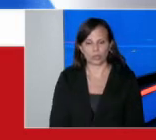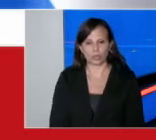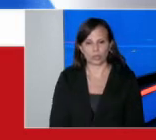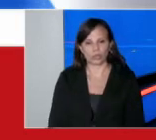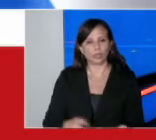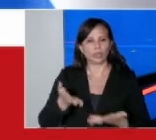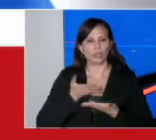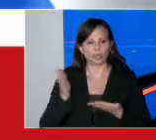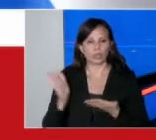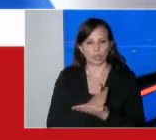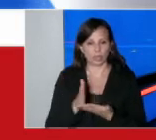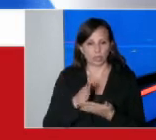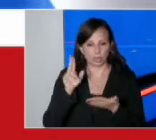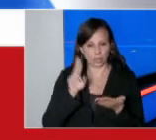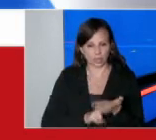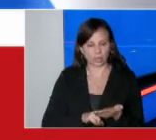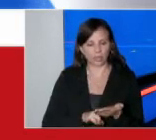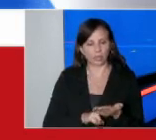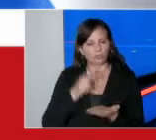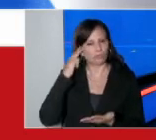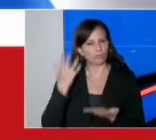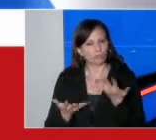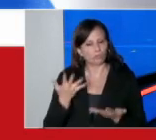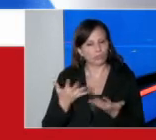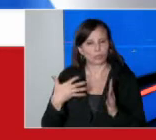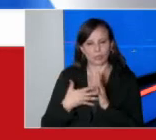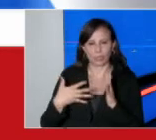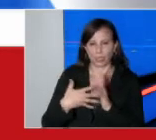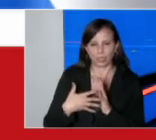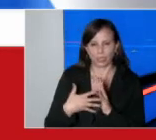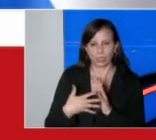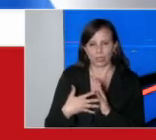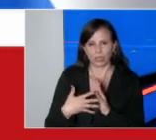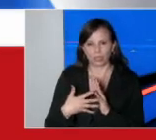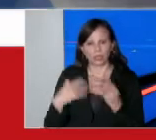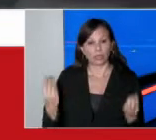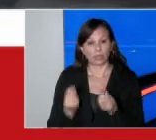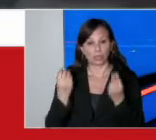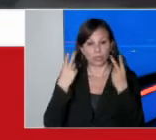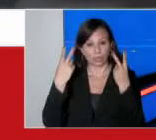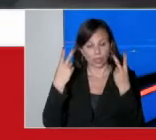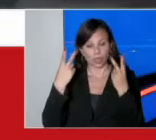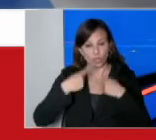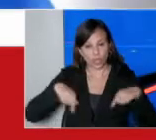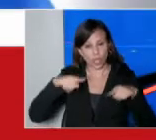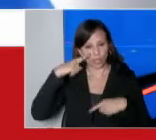תקבל החלטה נכונה, היא השתקלה, בדקה, והדבר העיקרי שמעסיק